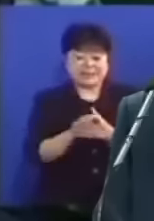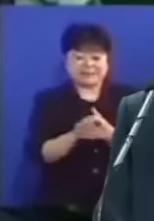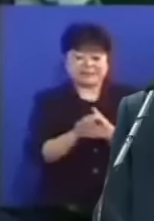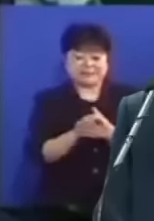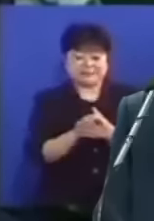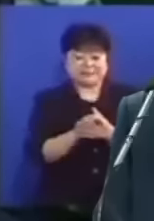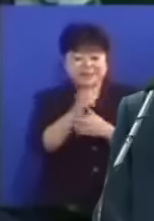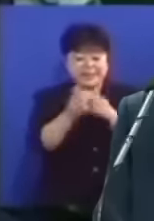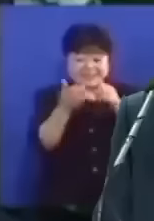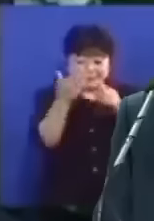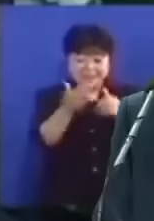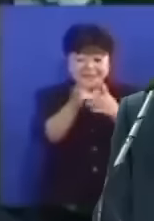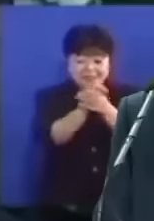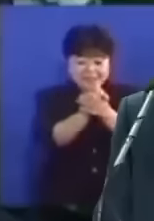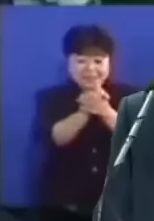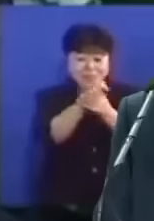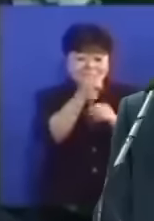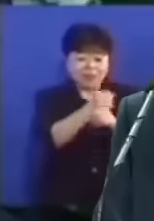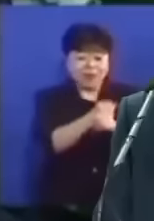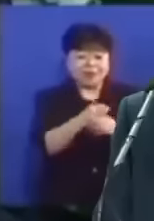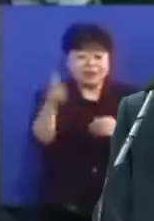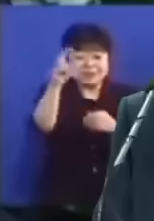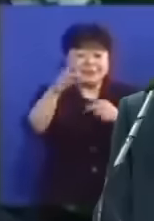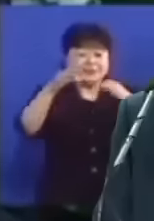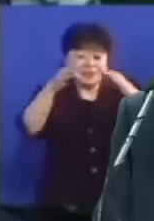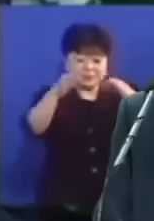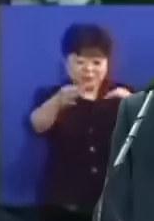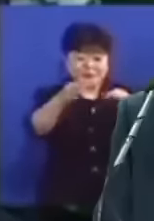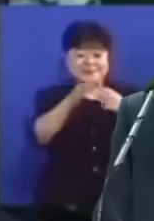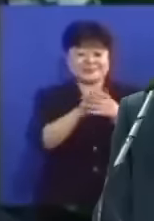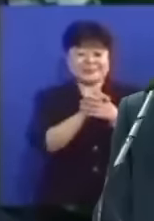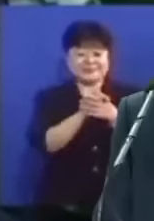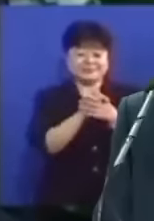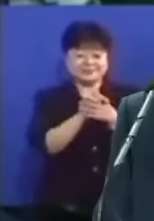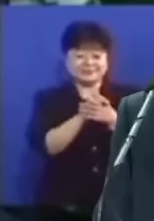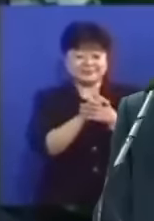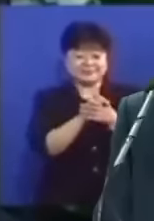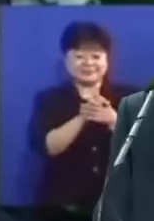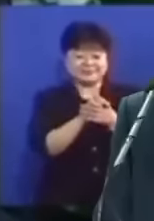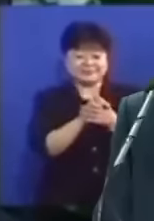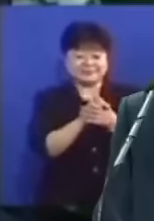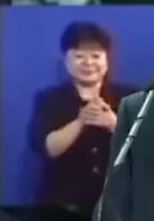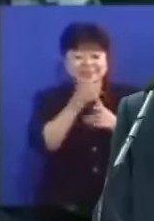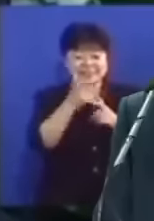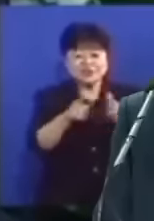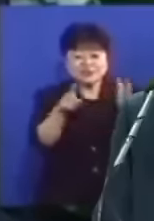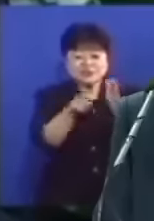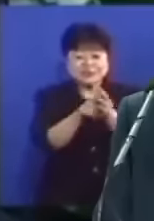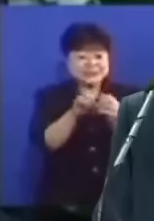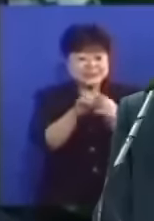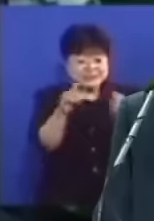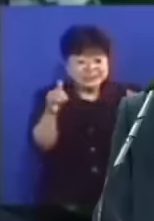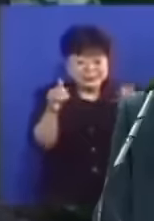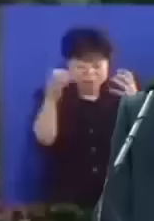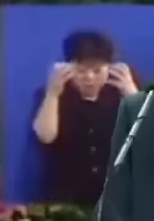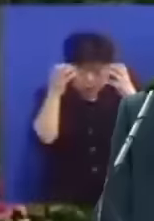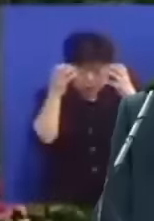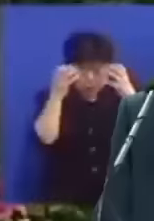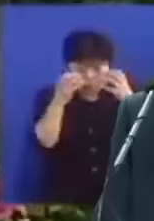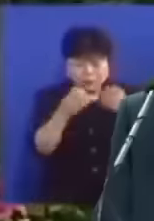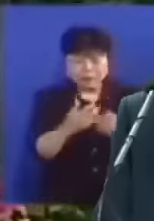실라가 하나님께 기도하고 찬미를 부르기 시작한 것입니다. 우리 예수 믿는 사람이